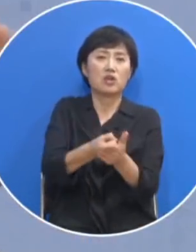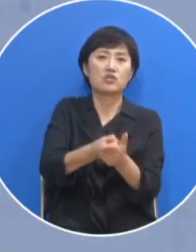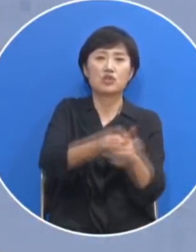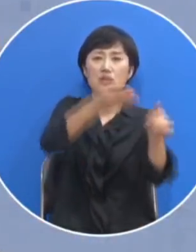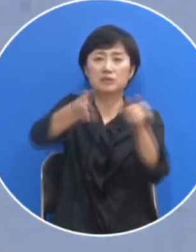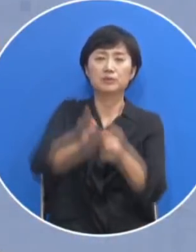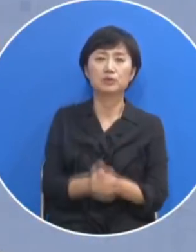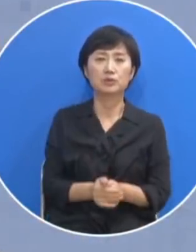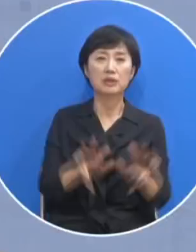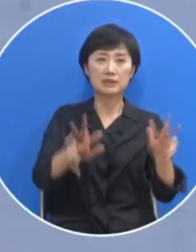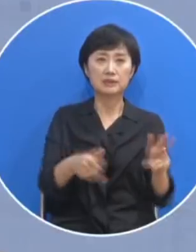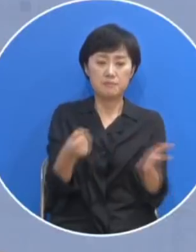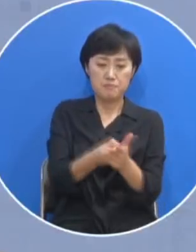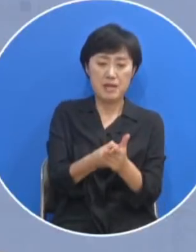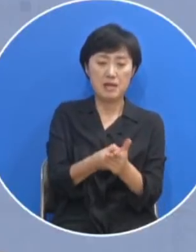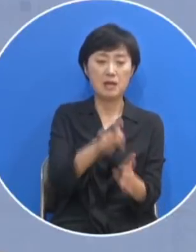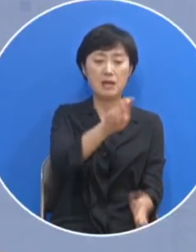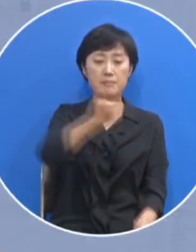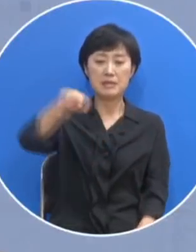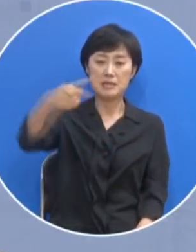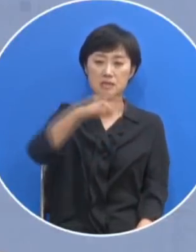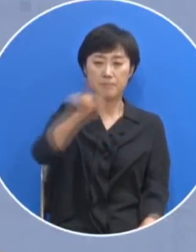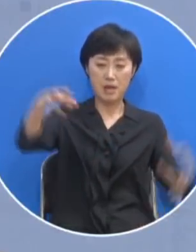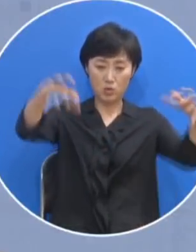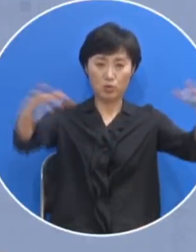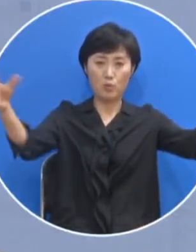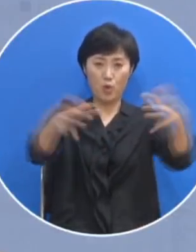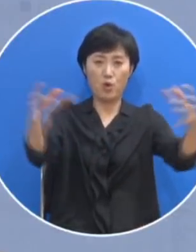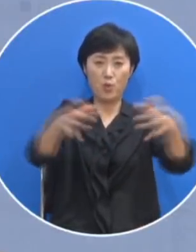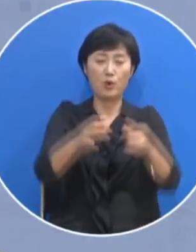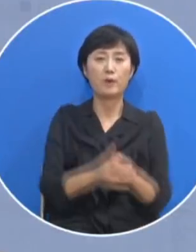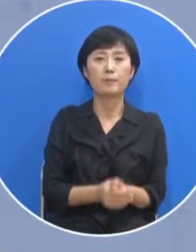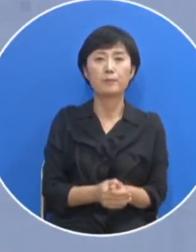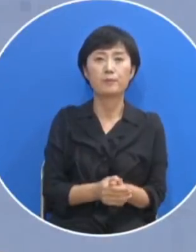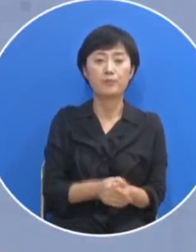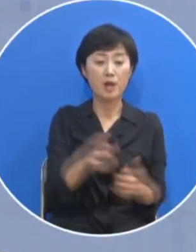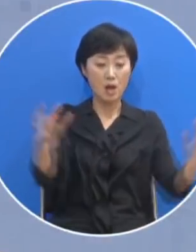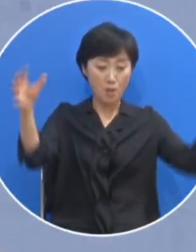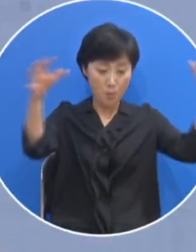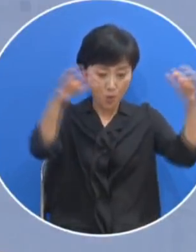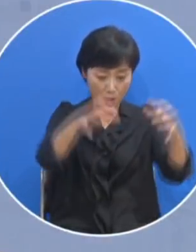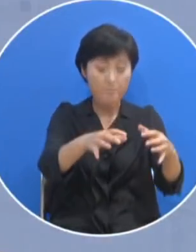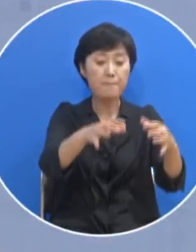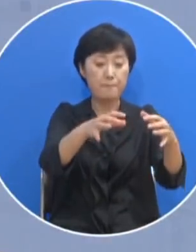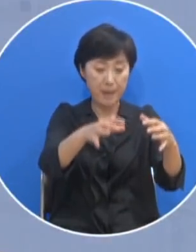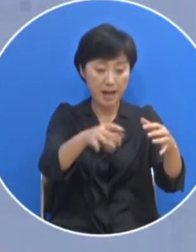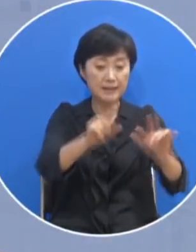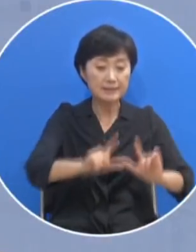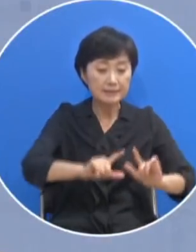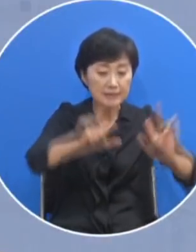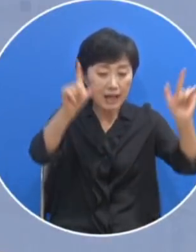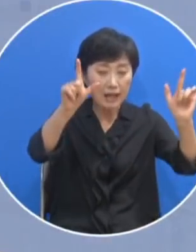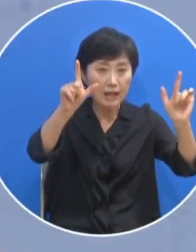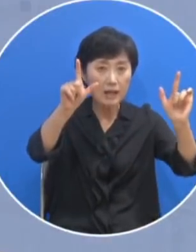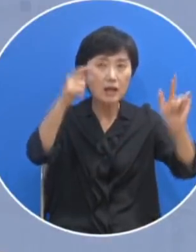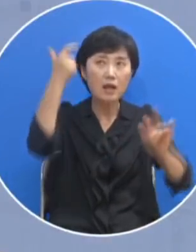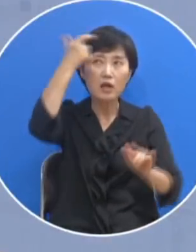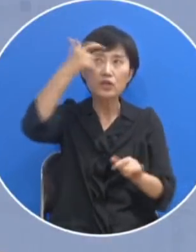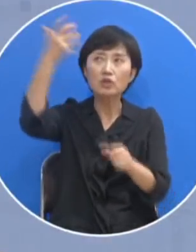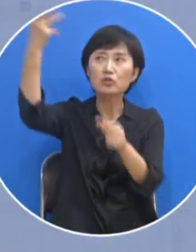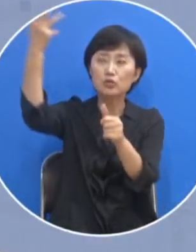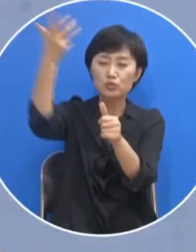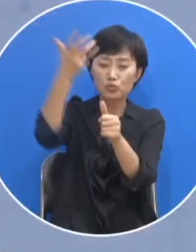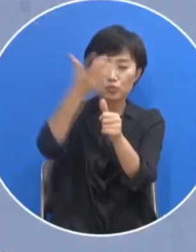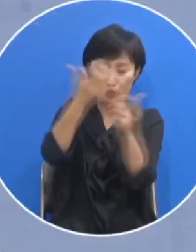미수 바로 모여라 나서 이새끼 아들 해냈어 1월 이후로 다 위 되게 다윗이 요 의심의 크게 검 봉 됐네 빵 나한테